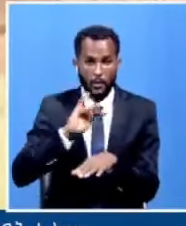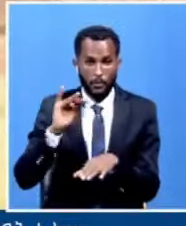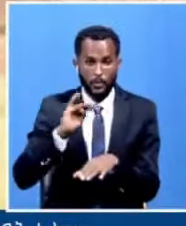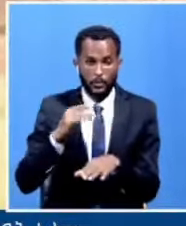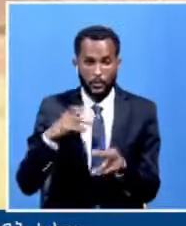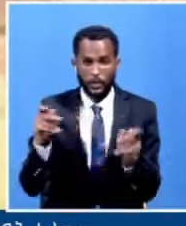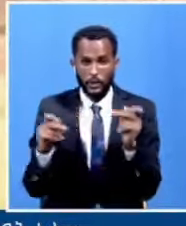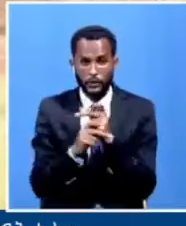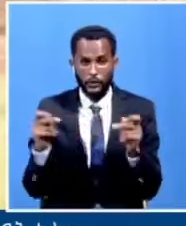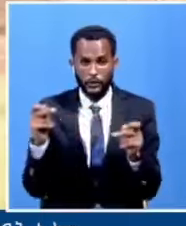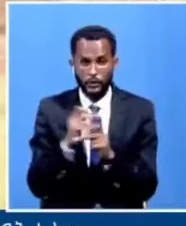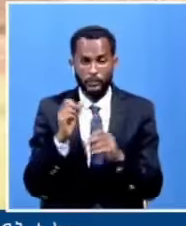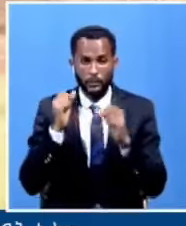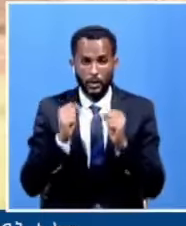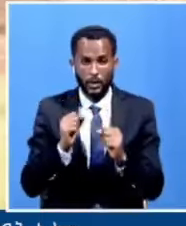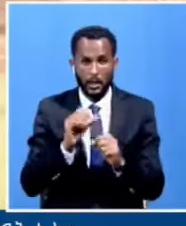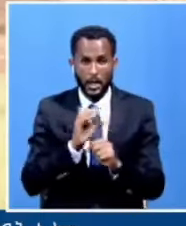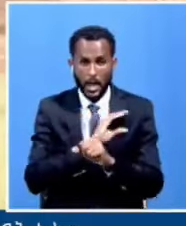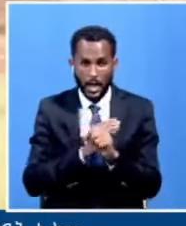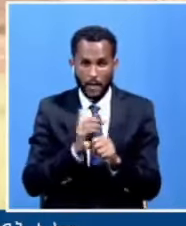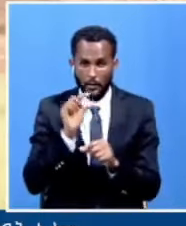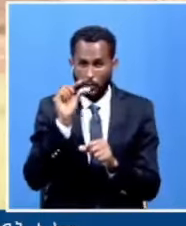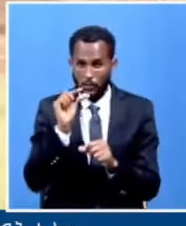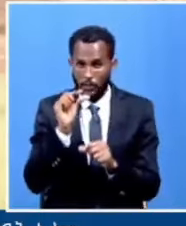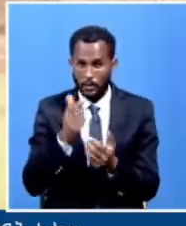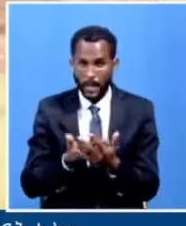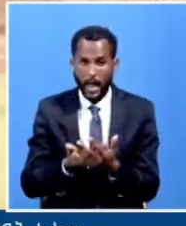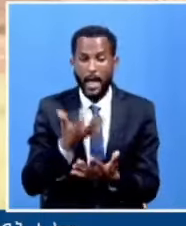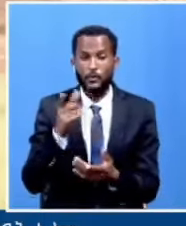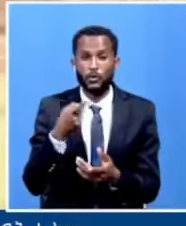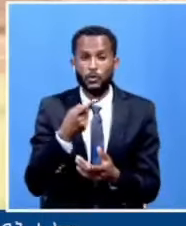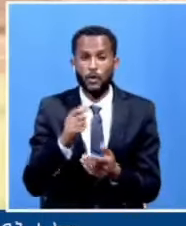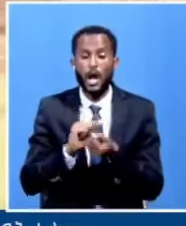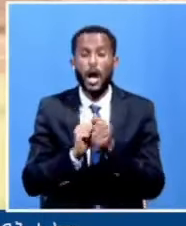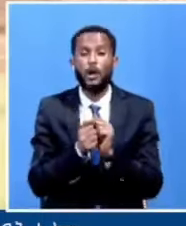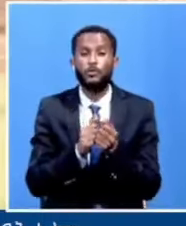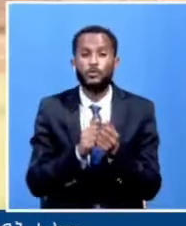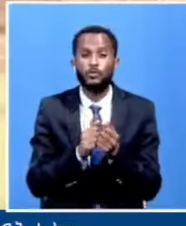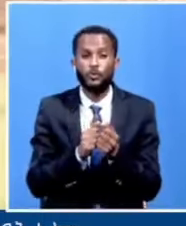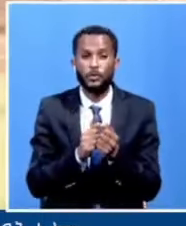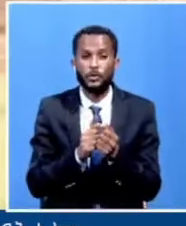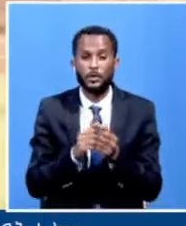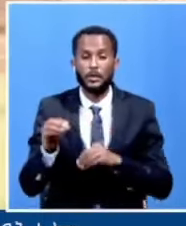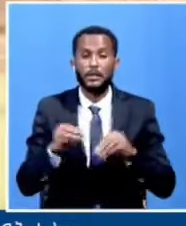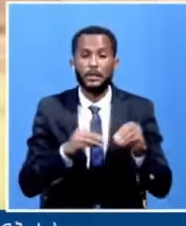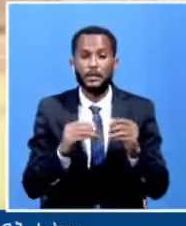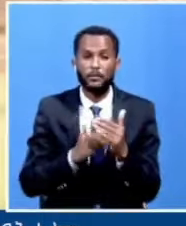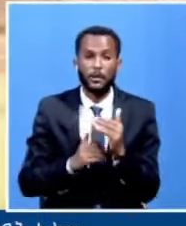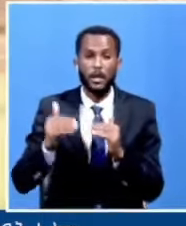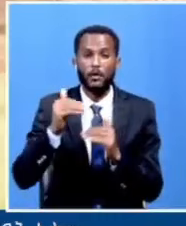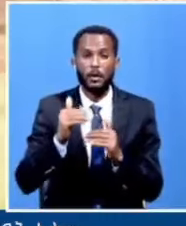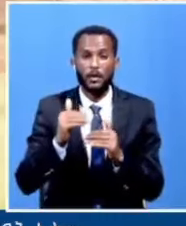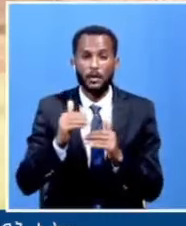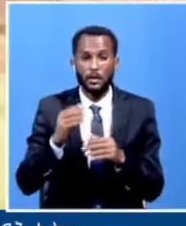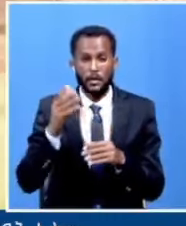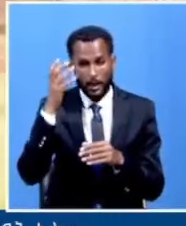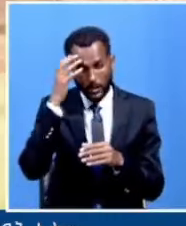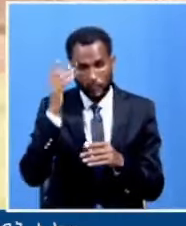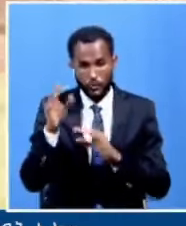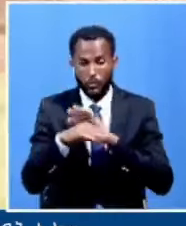ድርጅታት ሁሉ ብትቃሉ አቅም ብትወሰን መጽው ድንዋ በዓል ሀፍቲ ይሁንና አፍቲ ስፖርት ኢንቨስት ከገብር ነው ምስትላዕላይ ምስትምሐው ምስናይ መንግስት